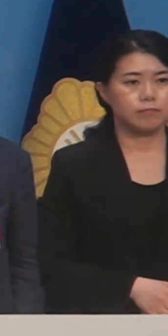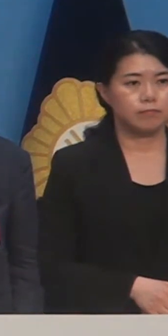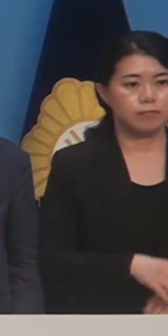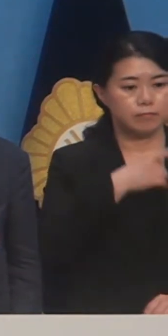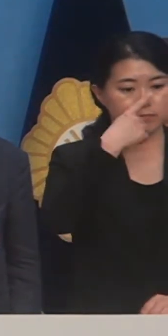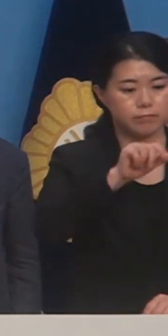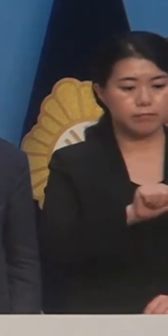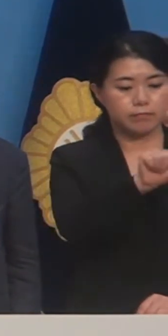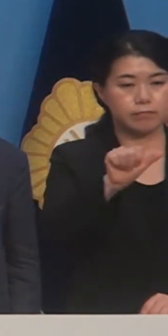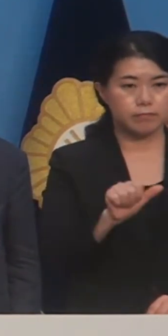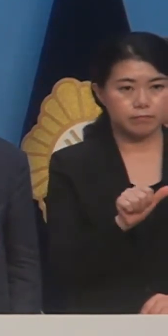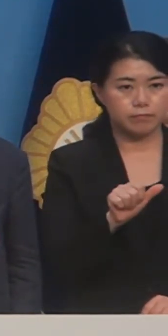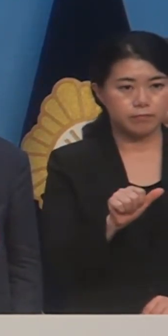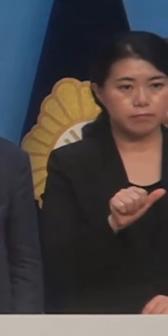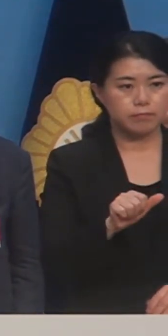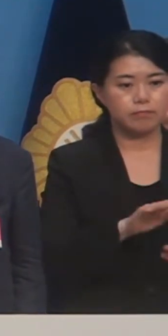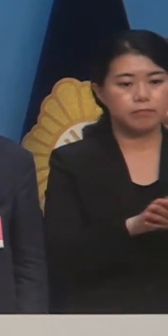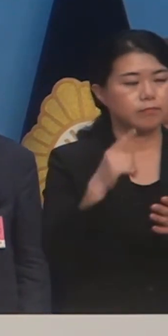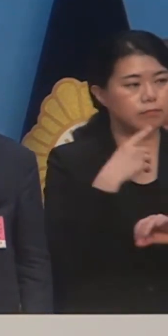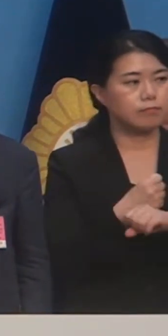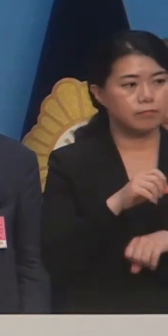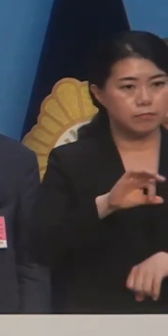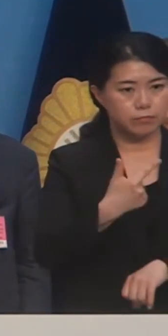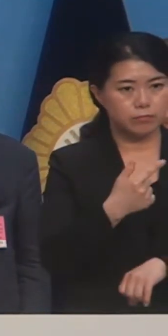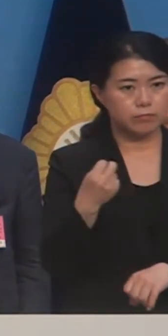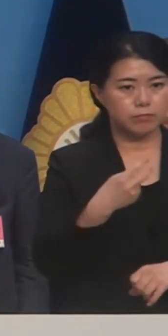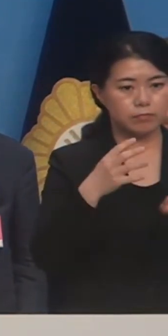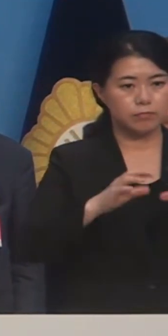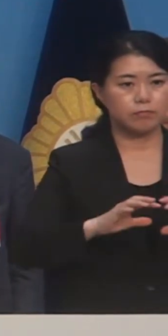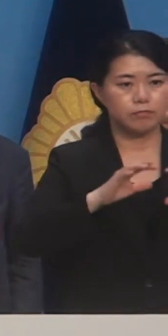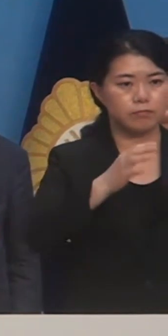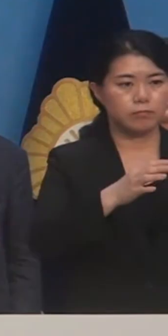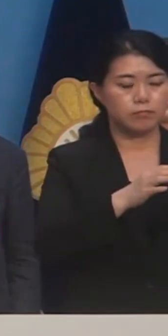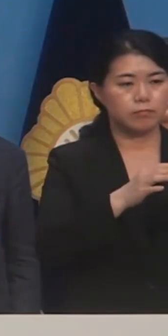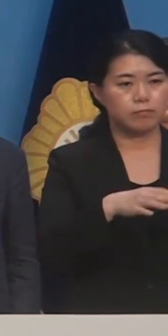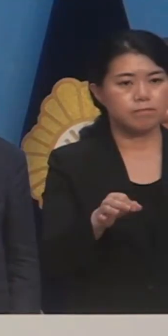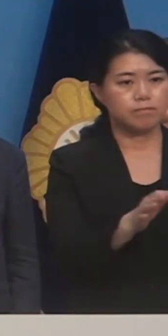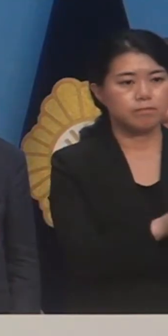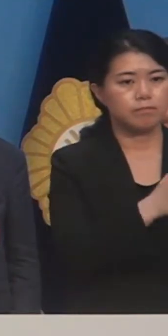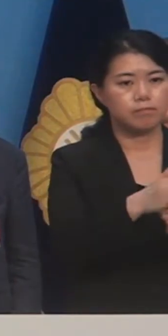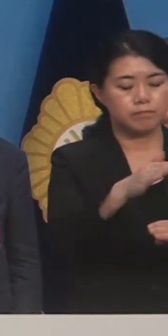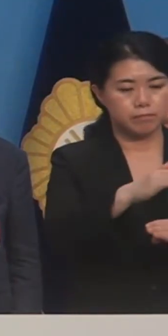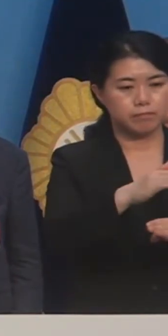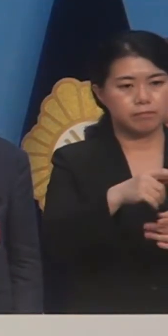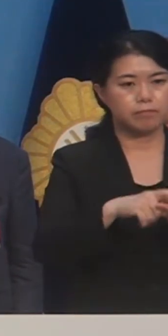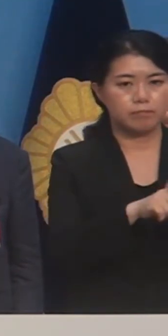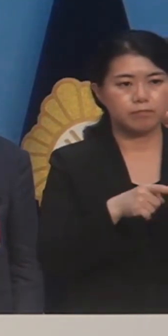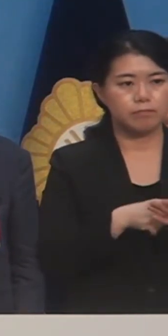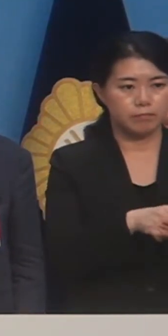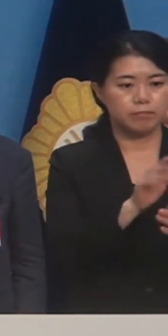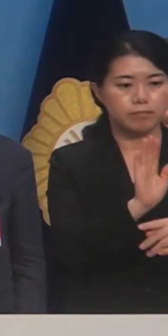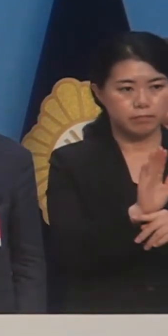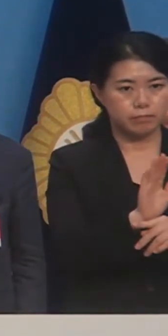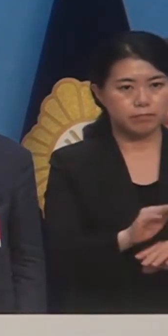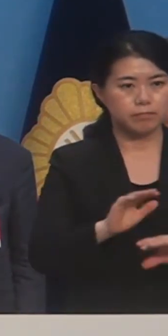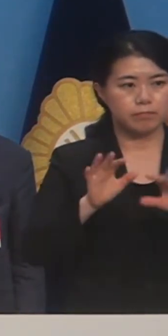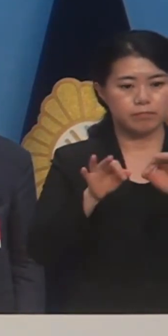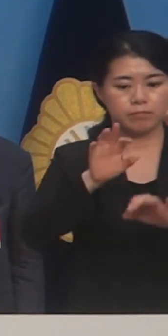동아시아 평화연구원과 국제멸공연맹 추진본부에서 지금